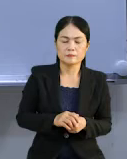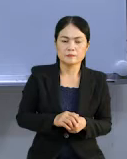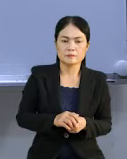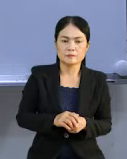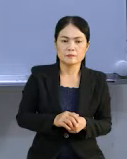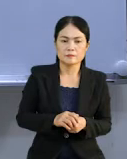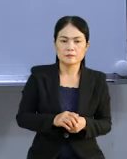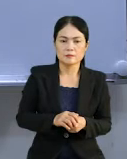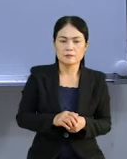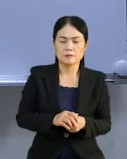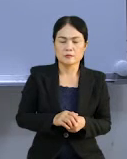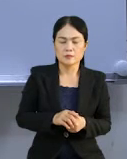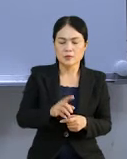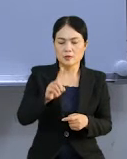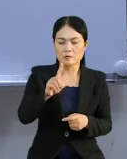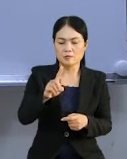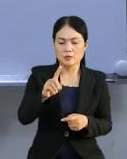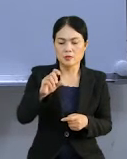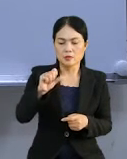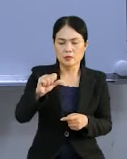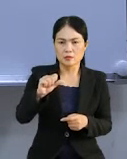Sật lập ní cứ mùi mơ, mùi rồi rìa.